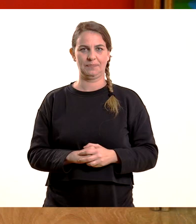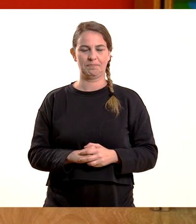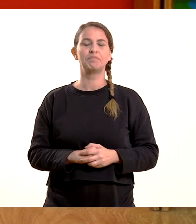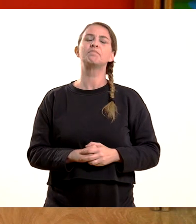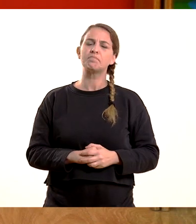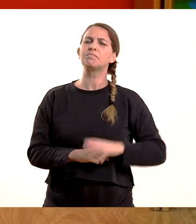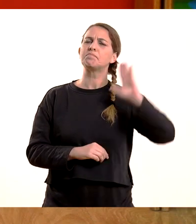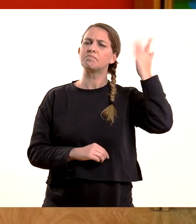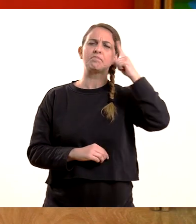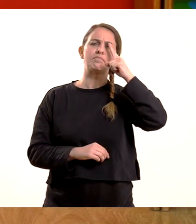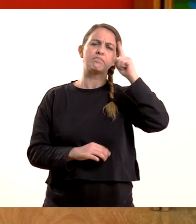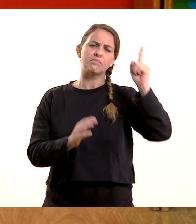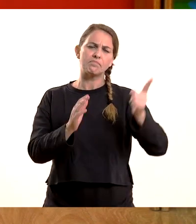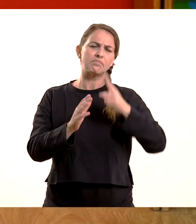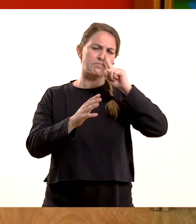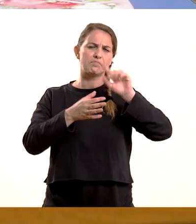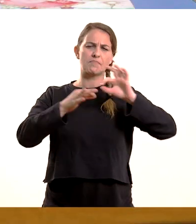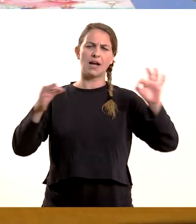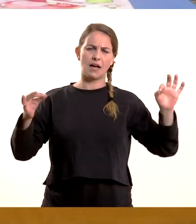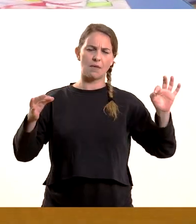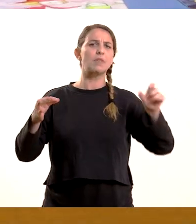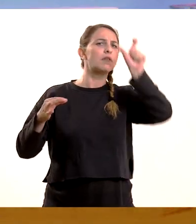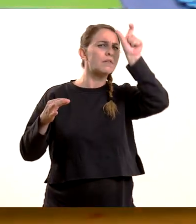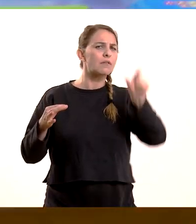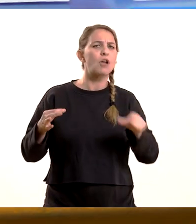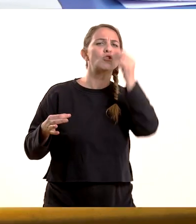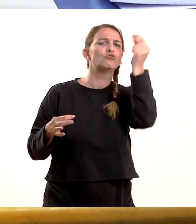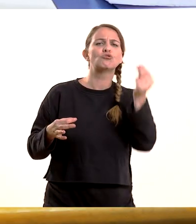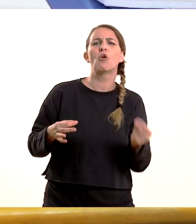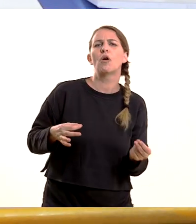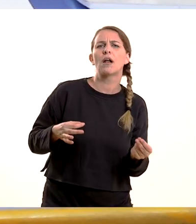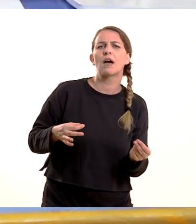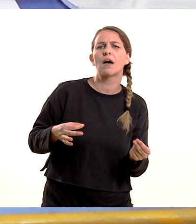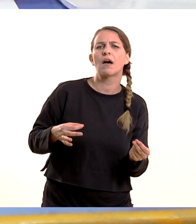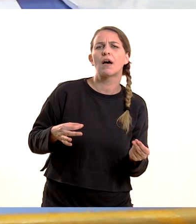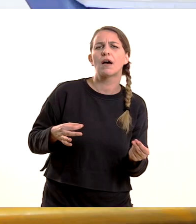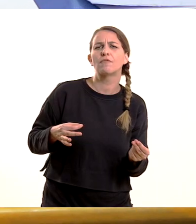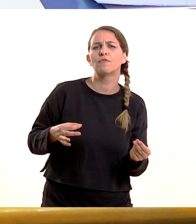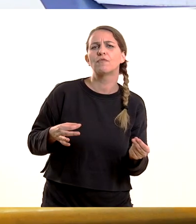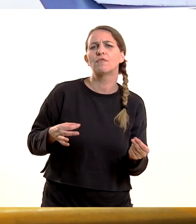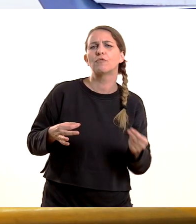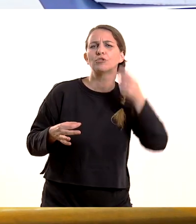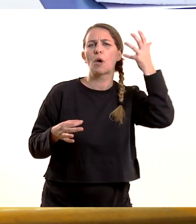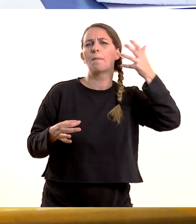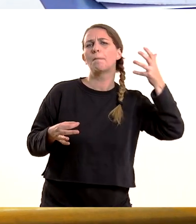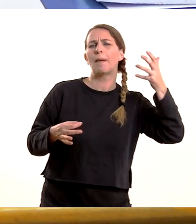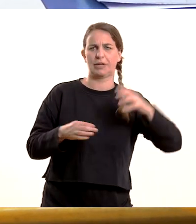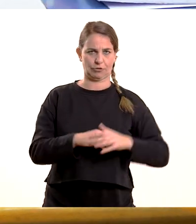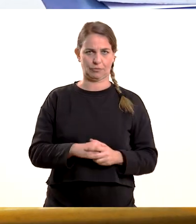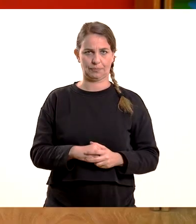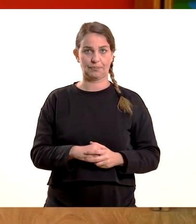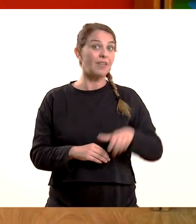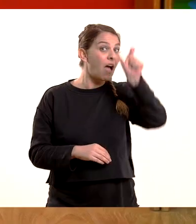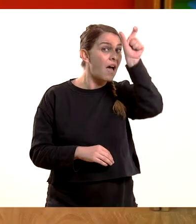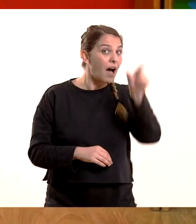φορά και έναν καιρό, ζούσε ένας ζωγράφος που το όνομά του ήταν Παμπλίτο. Αυτός ο